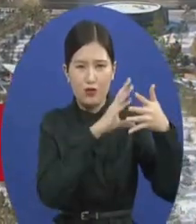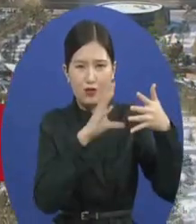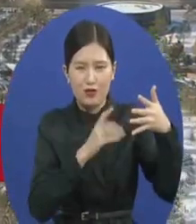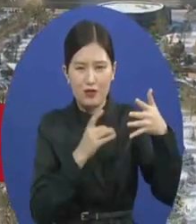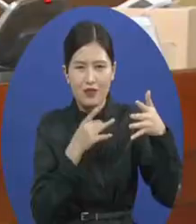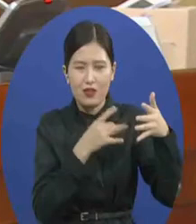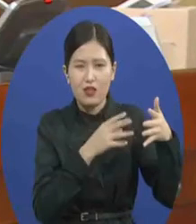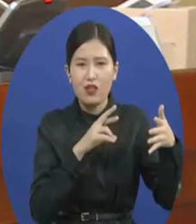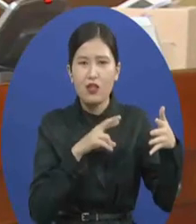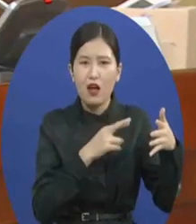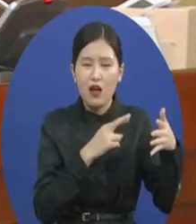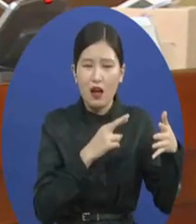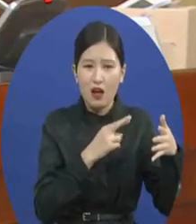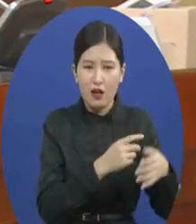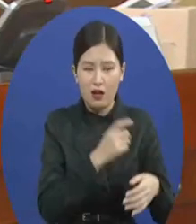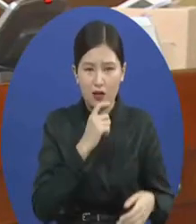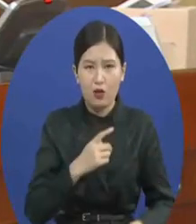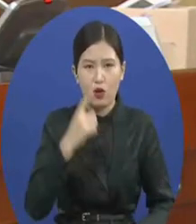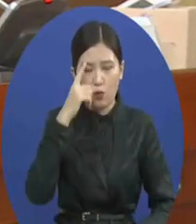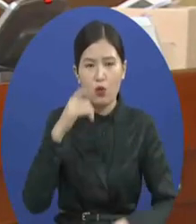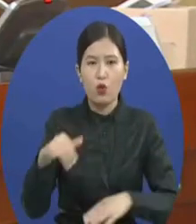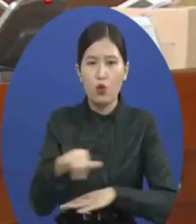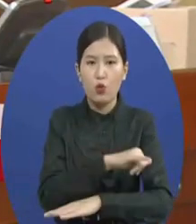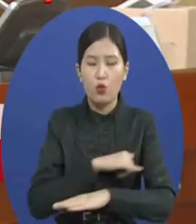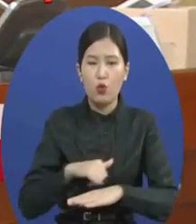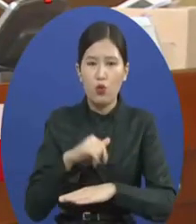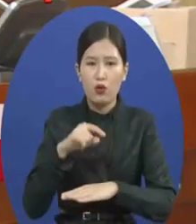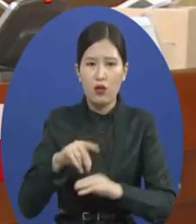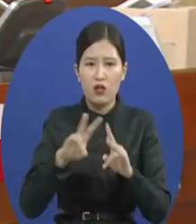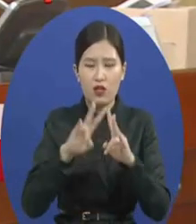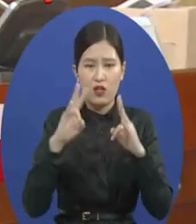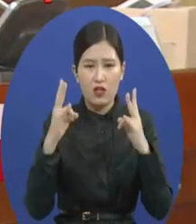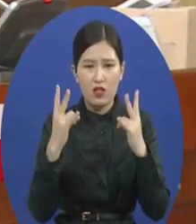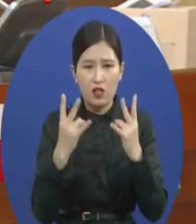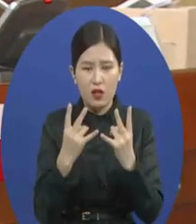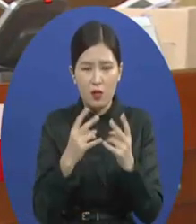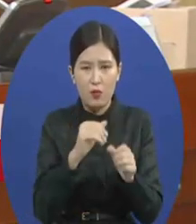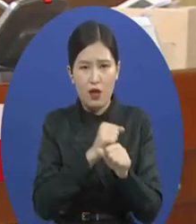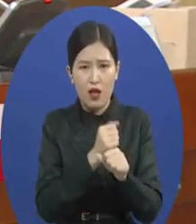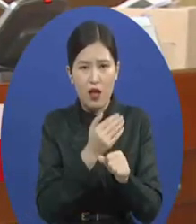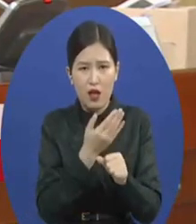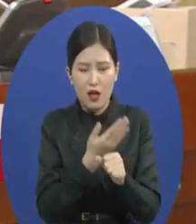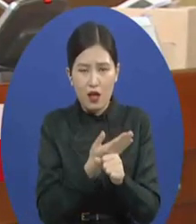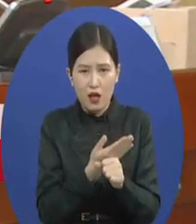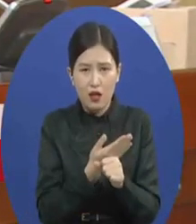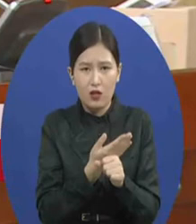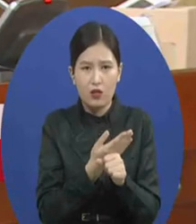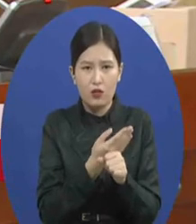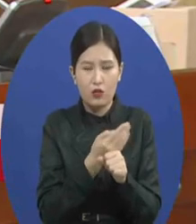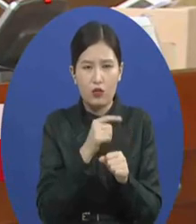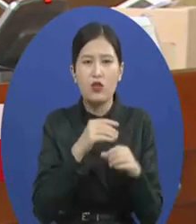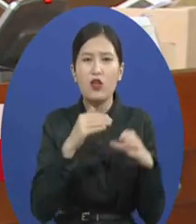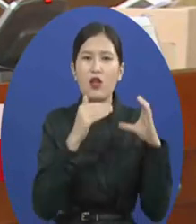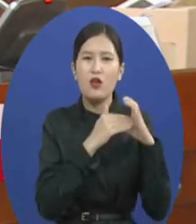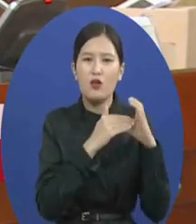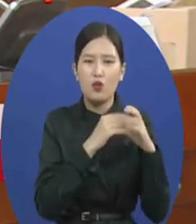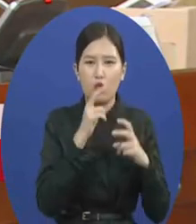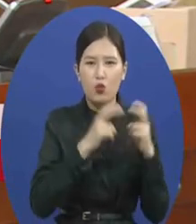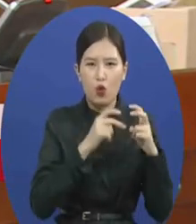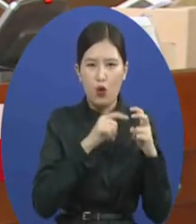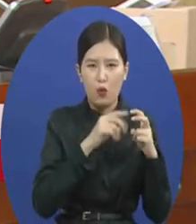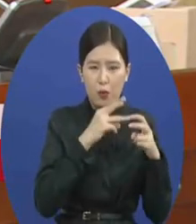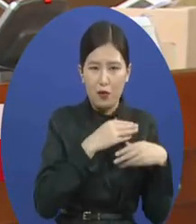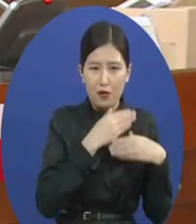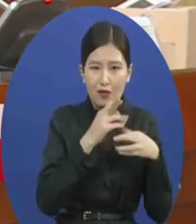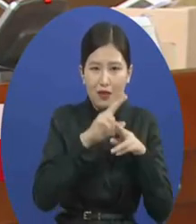Монгол улсад сошиал дивиденд гэж ярьж байгаа нийгмийн хариуцлагын одоо нийгмийн одоо яг эрдэнэ төлбөр өнөөдөр гаргаж байгаатай адилхан